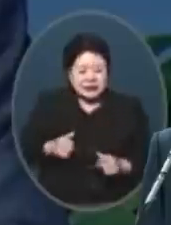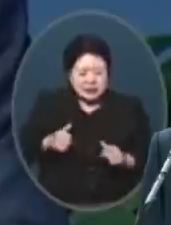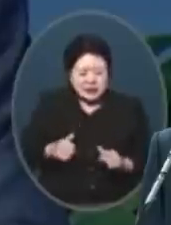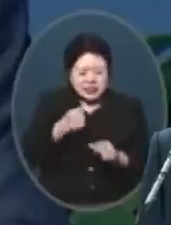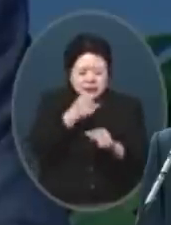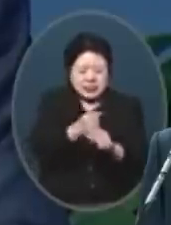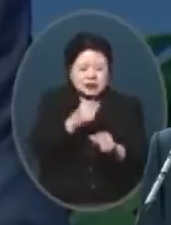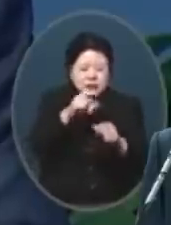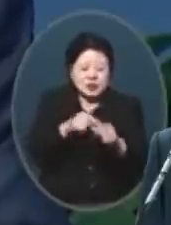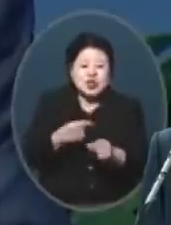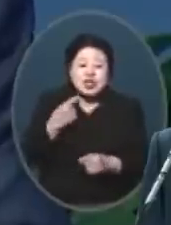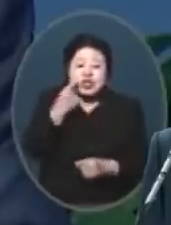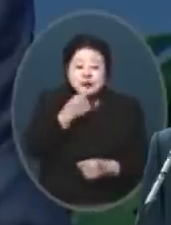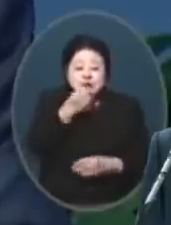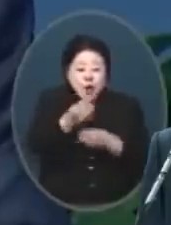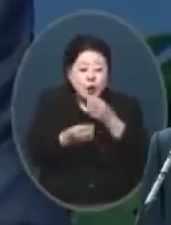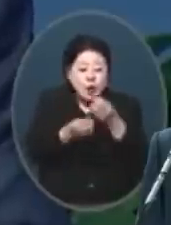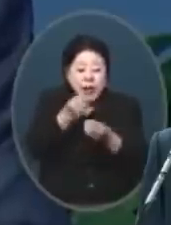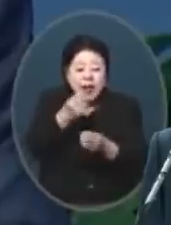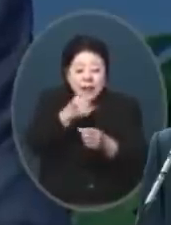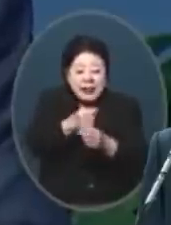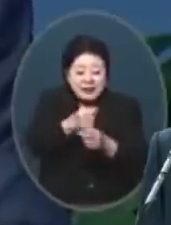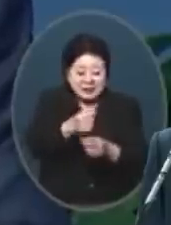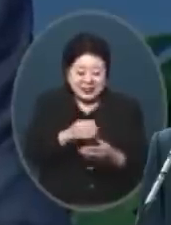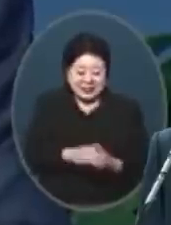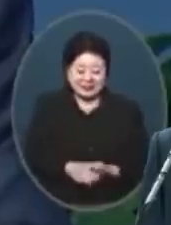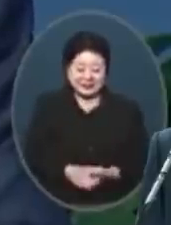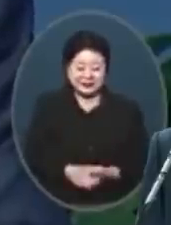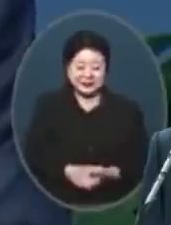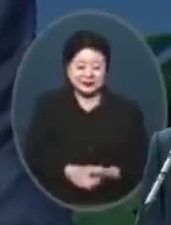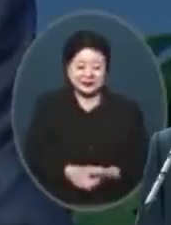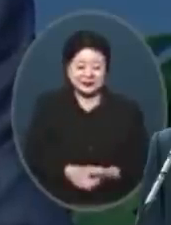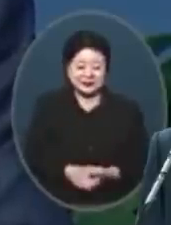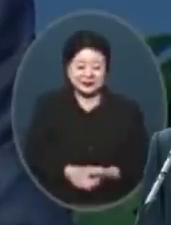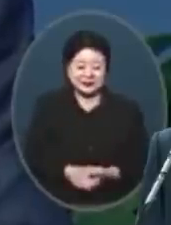창조적인 입술의 고백을 낳게 되는 것입니다.